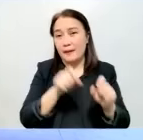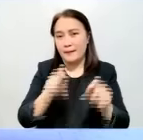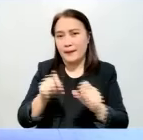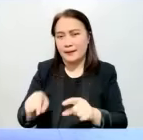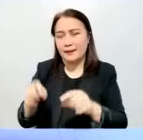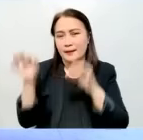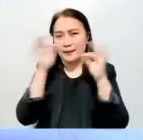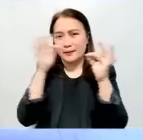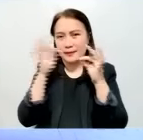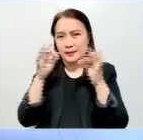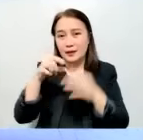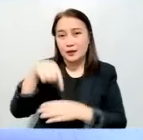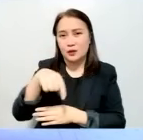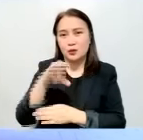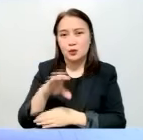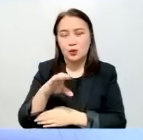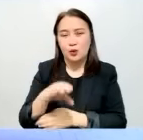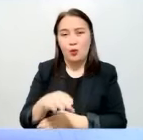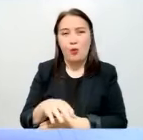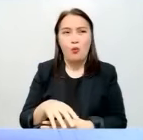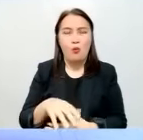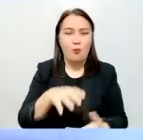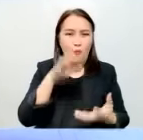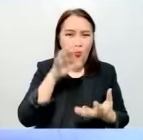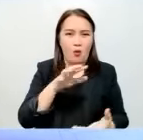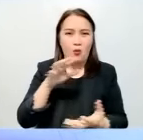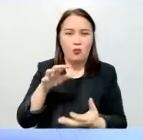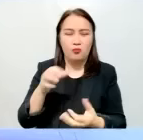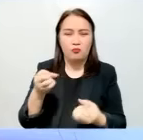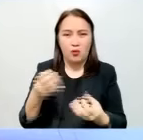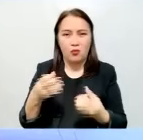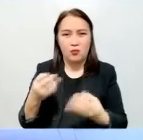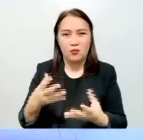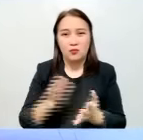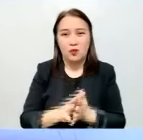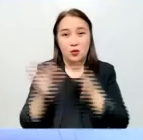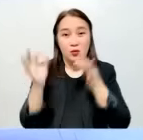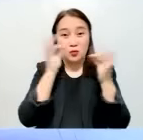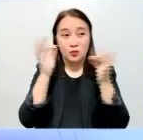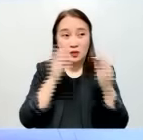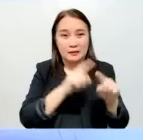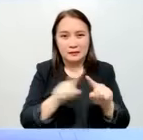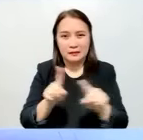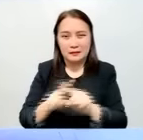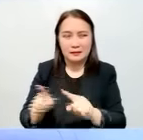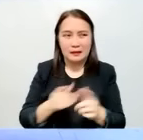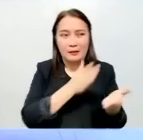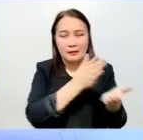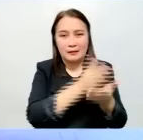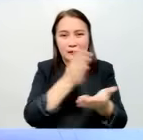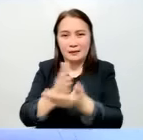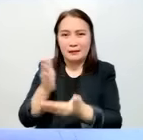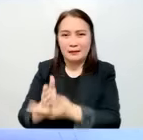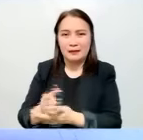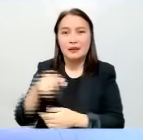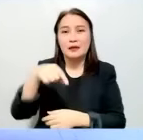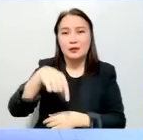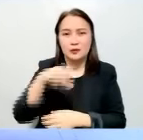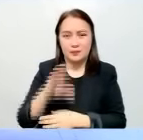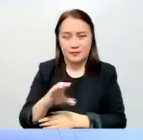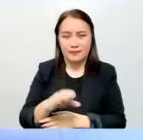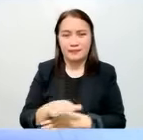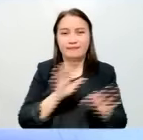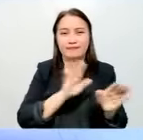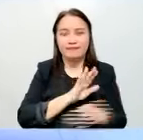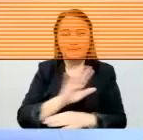City. Kilo-kilo raw kung magbagsak ng droga ang suspect sa iba't ibang bahagi ng lungsod. Nasa frontline ng balitang yan, si